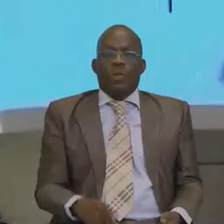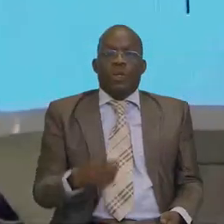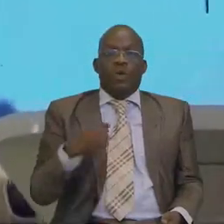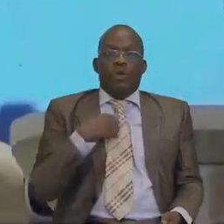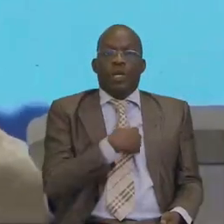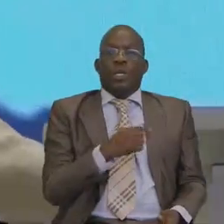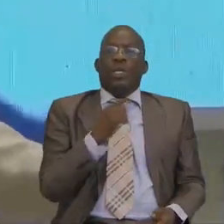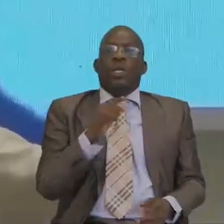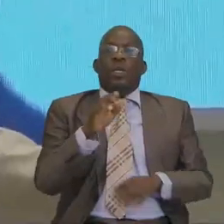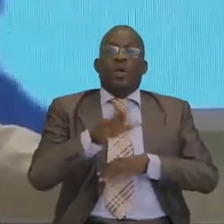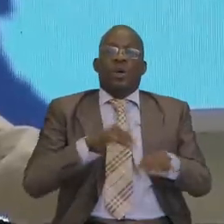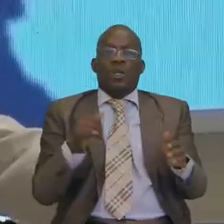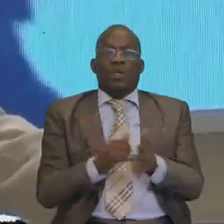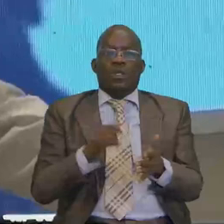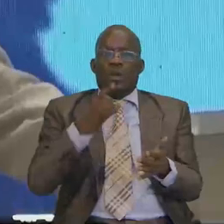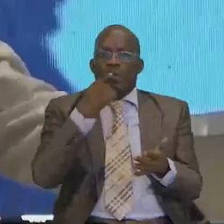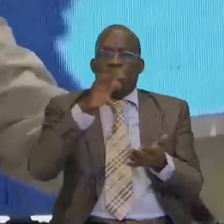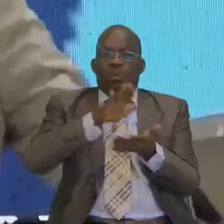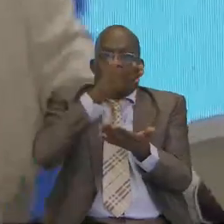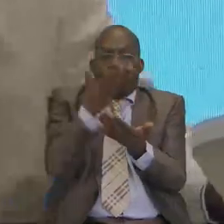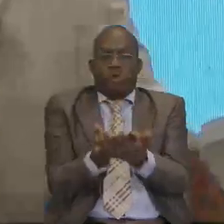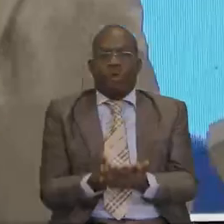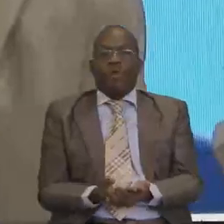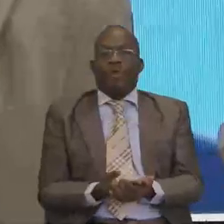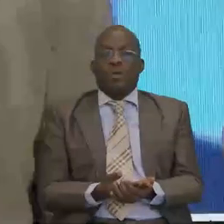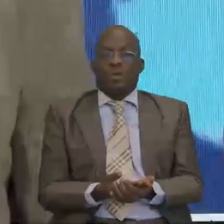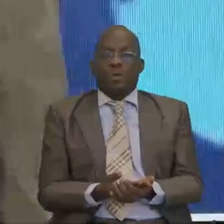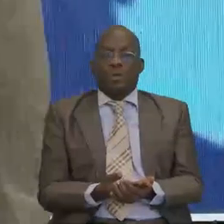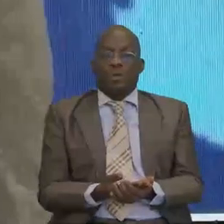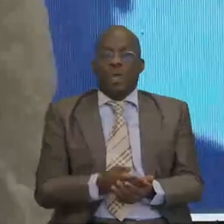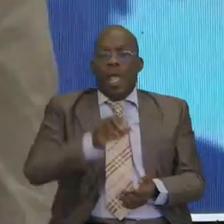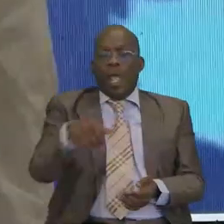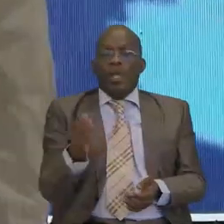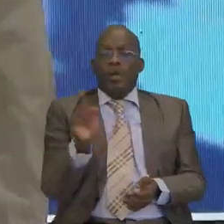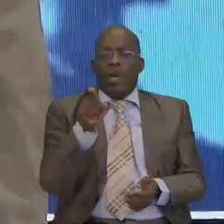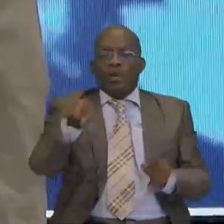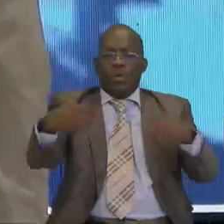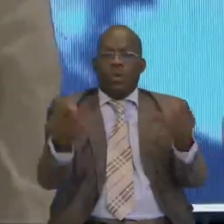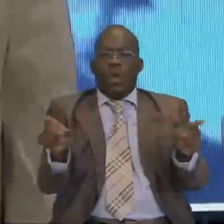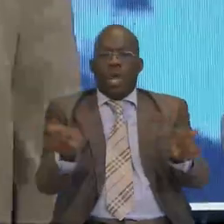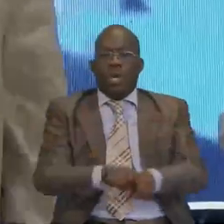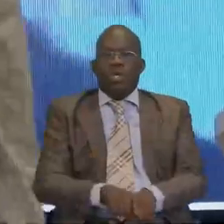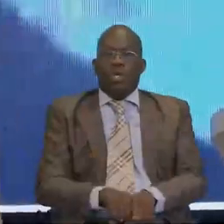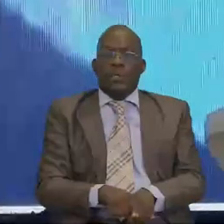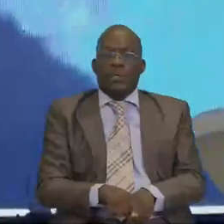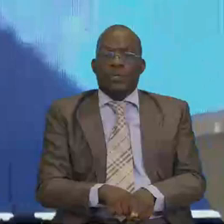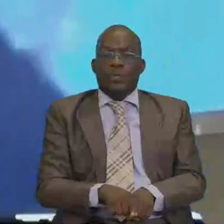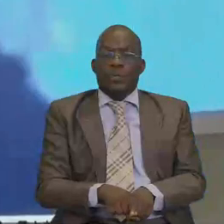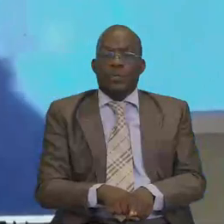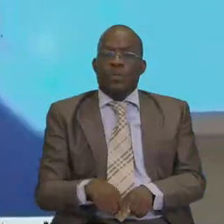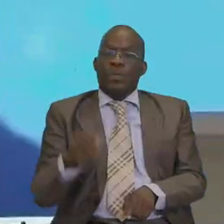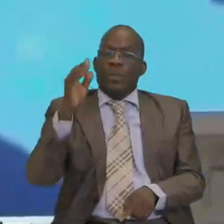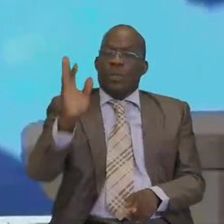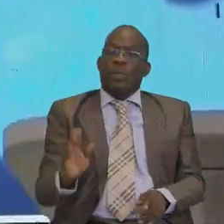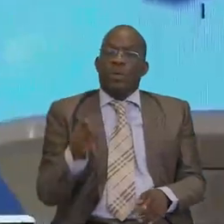On l'appelle producteur de fruits ou de preuves. Partout tu vas en tant qu'évangéliste,